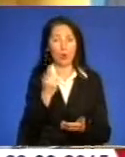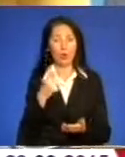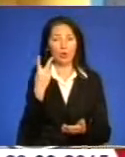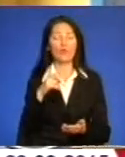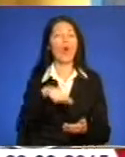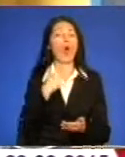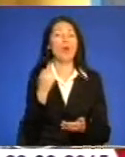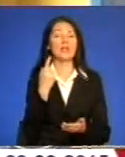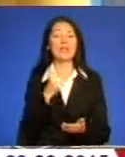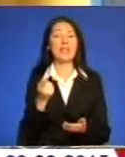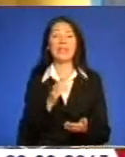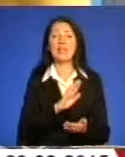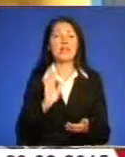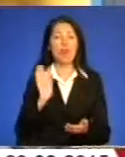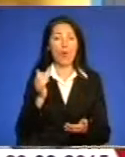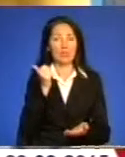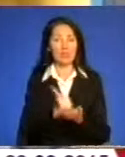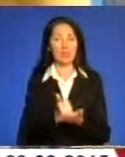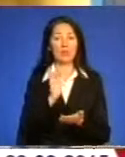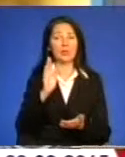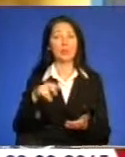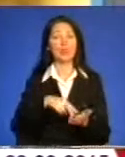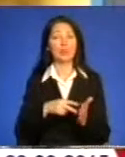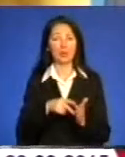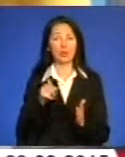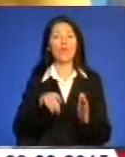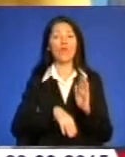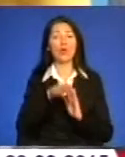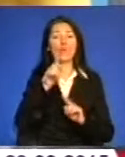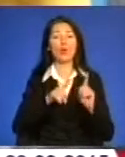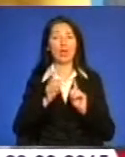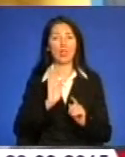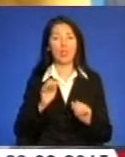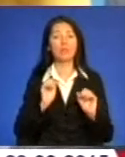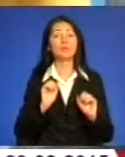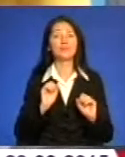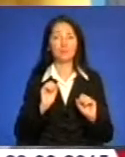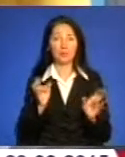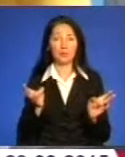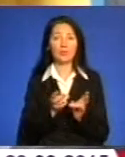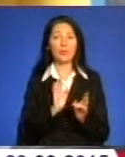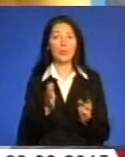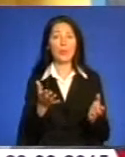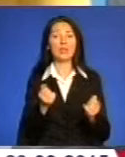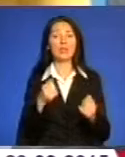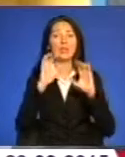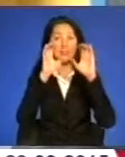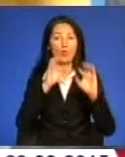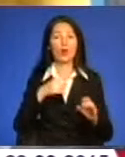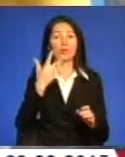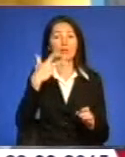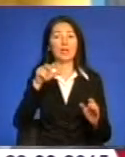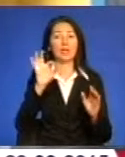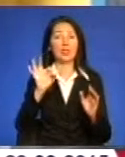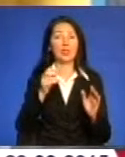план. Саме тому Верховна Рада була змушена прийняти закон 3008,